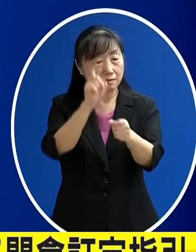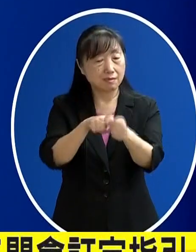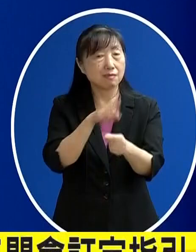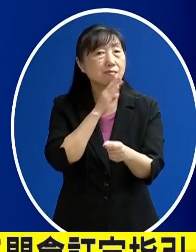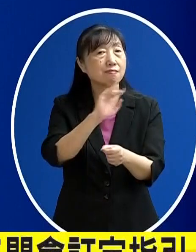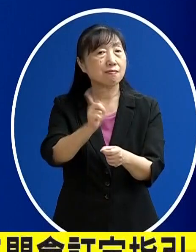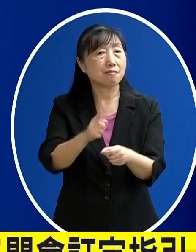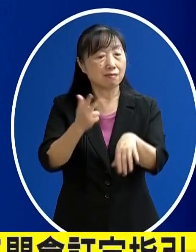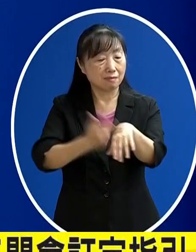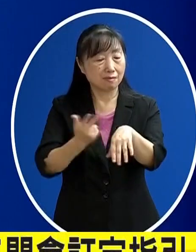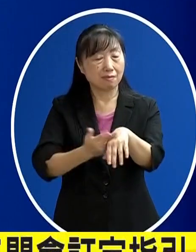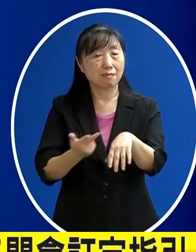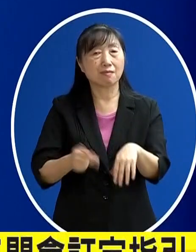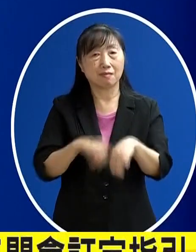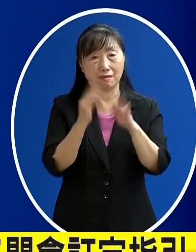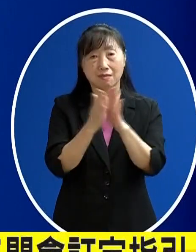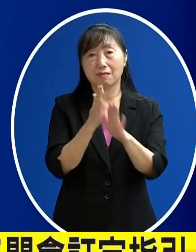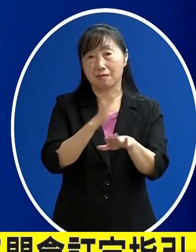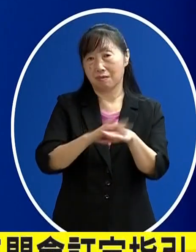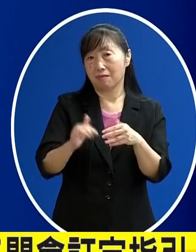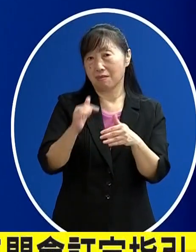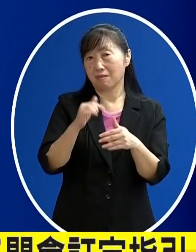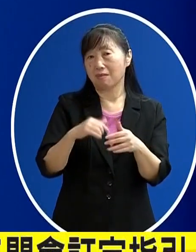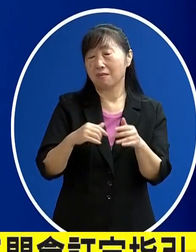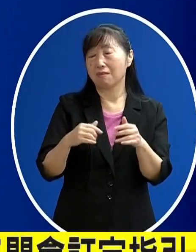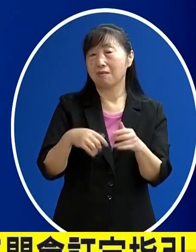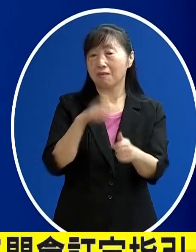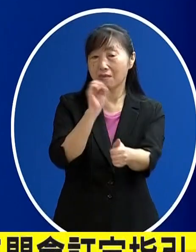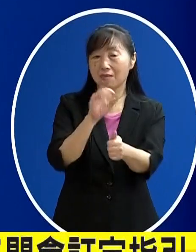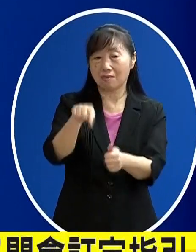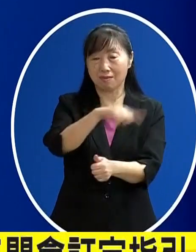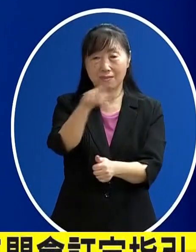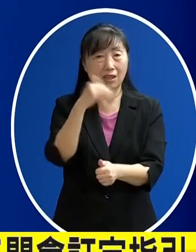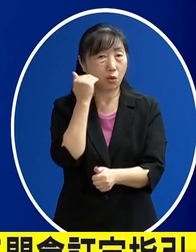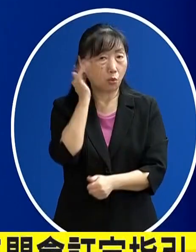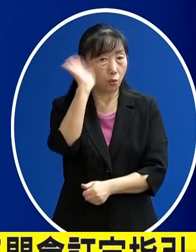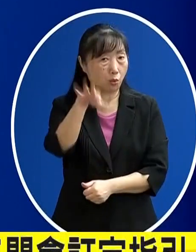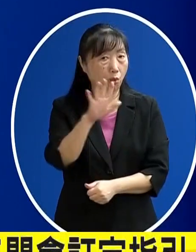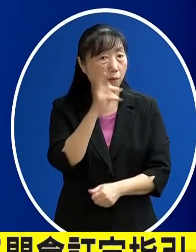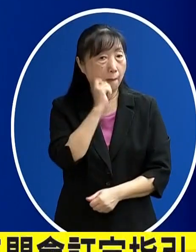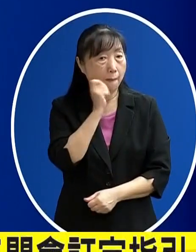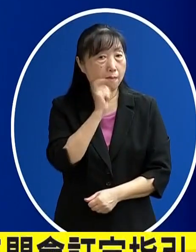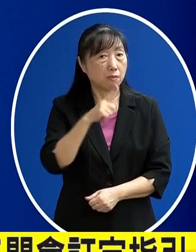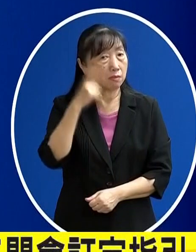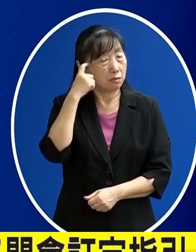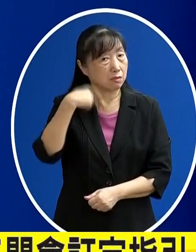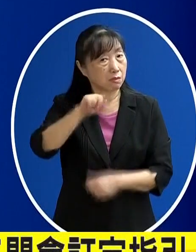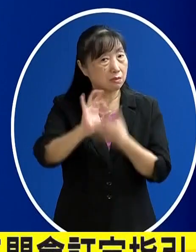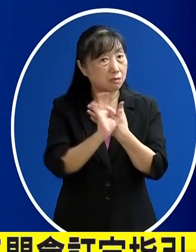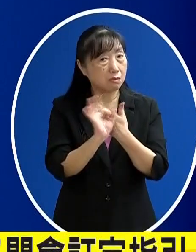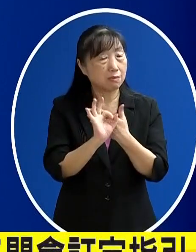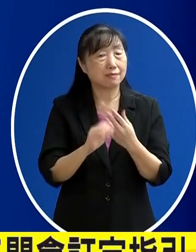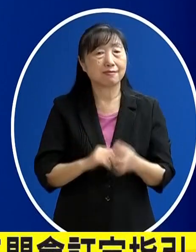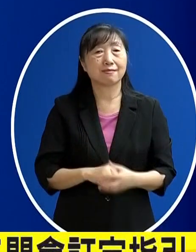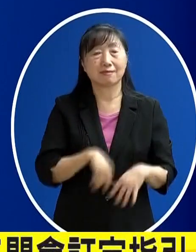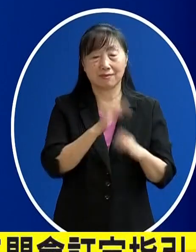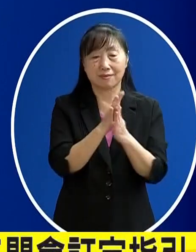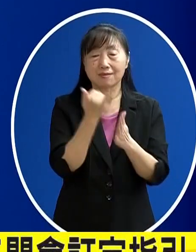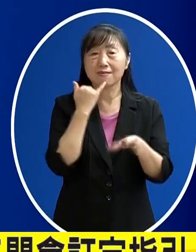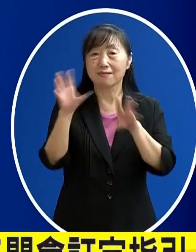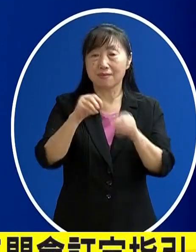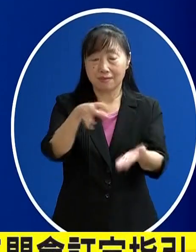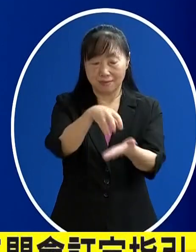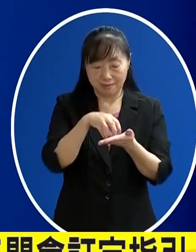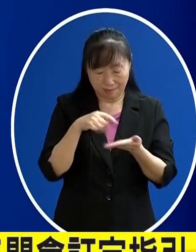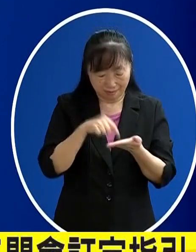检验的方法等等会做一些律定，让大家在后续如果说真的有兴趣想要去做这个抗体检验的时候，能够拿到的报